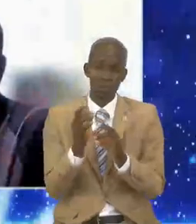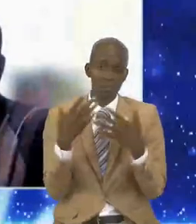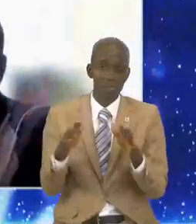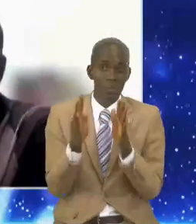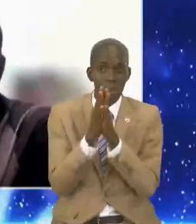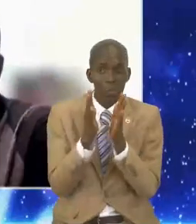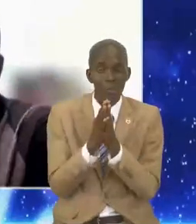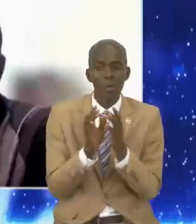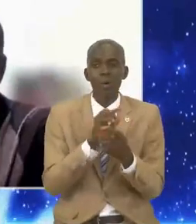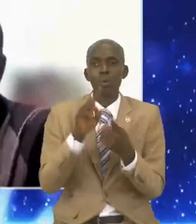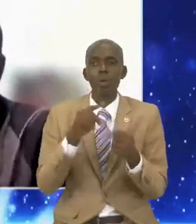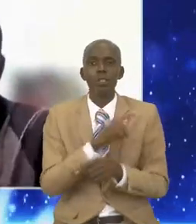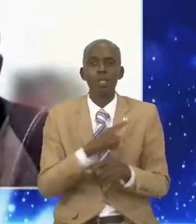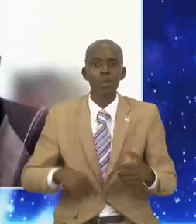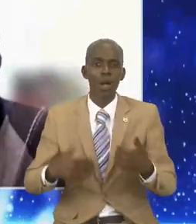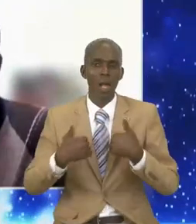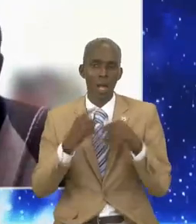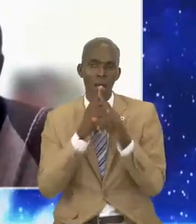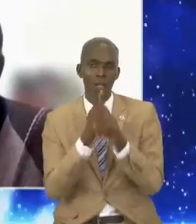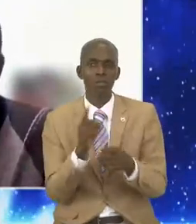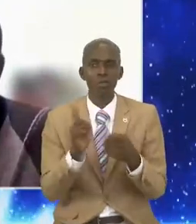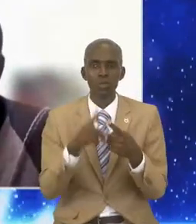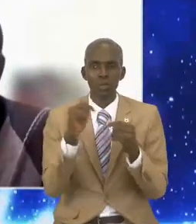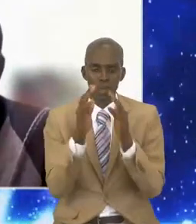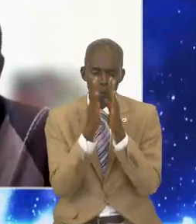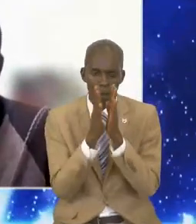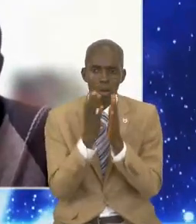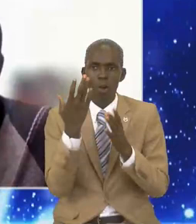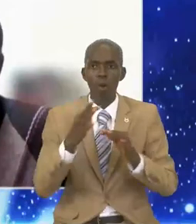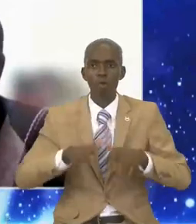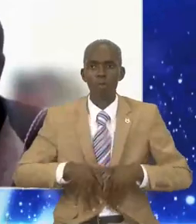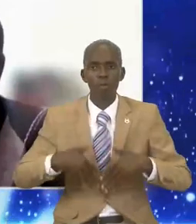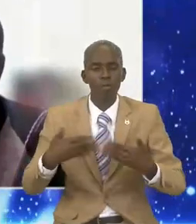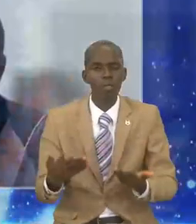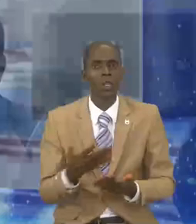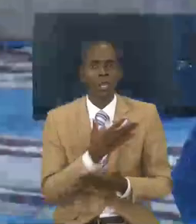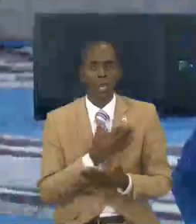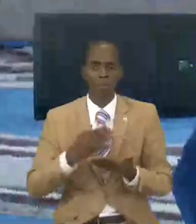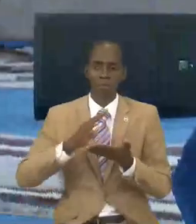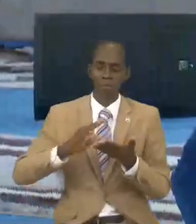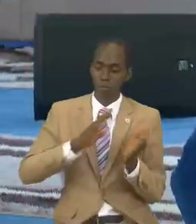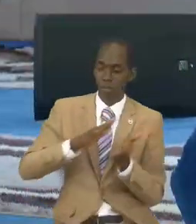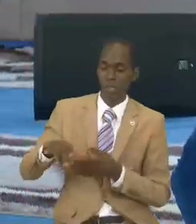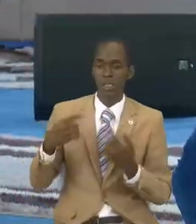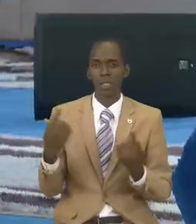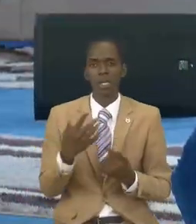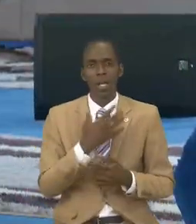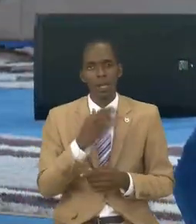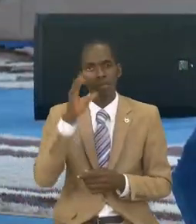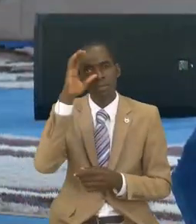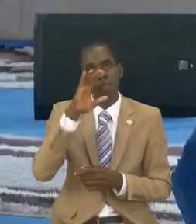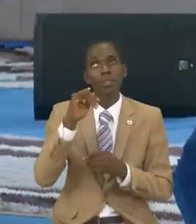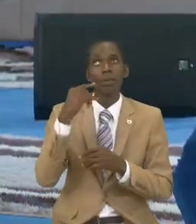transgression, quand le Seigneur a répondu à la prière de confession, et des péchés abandonnés